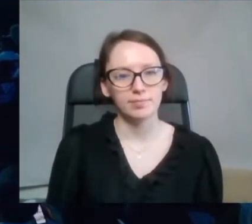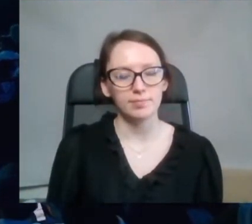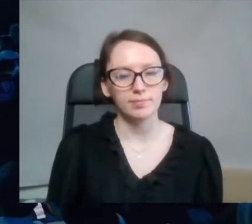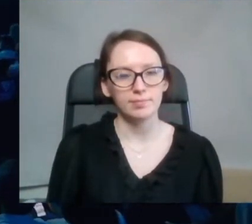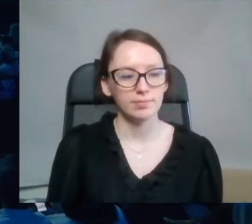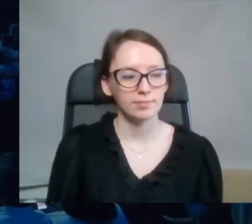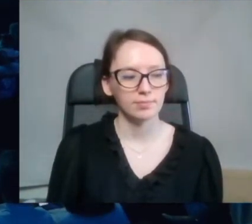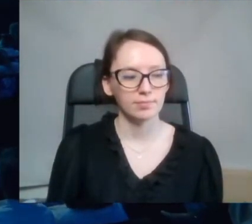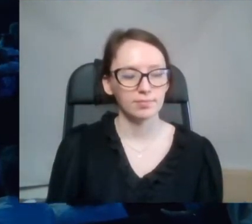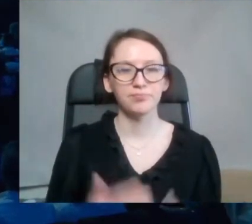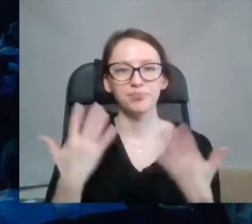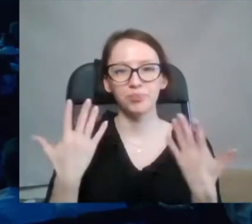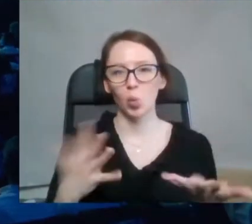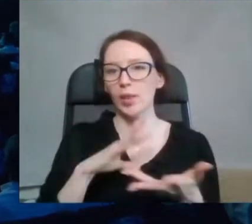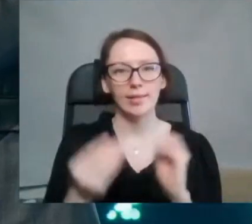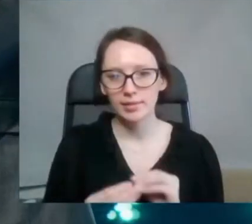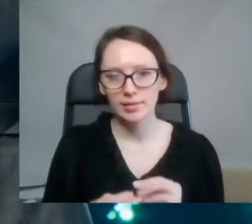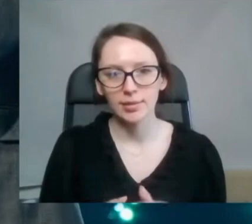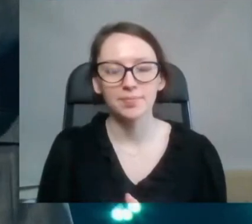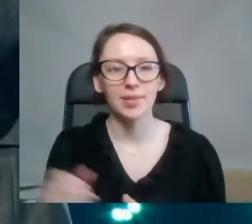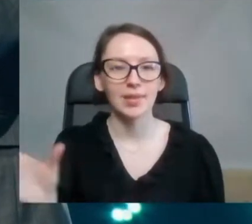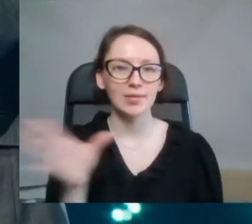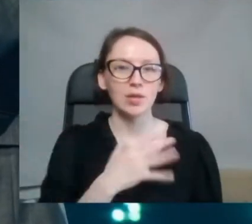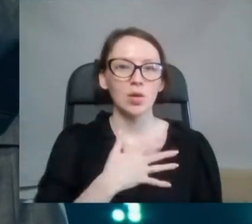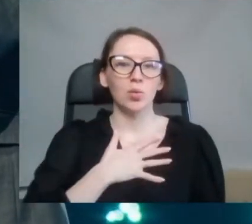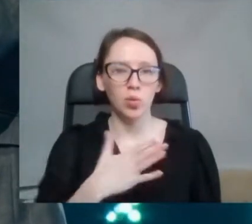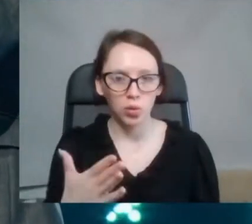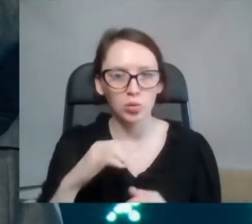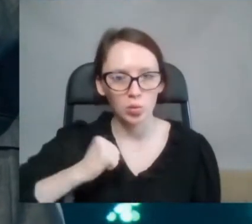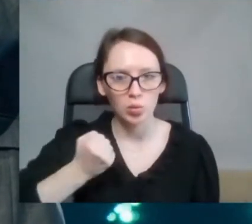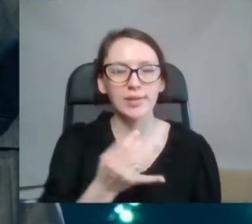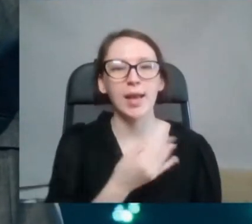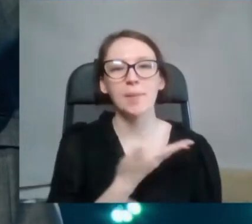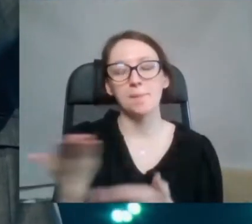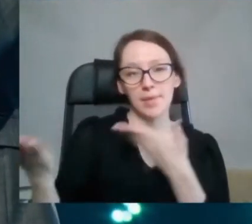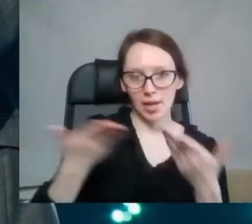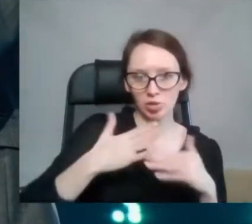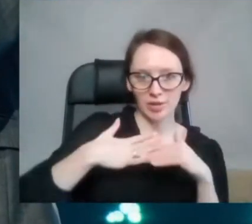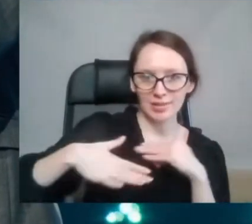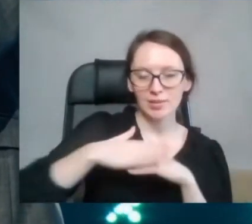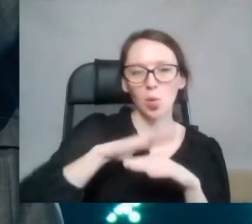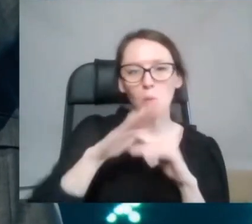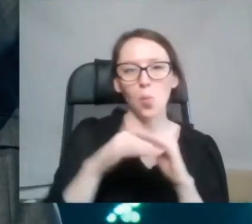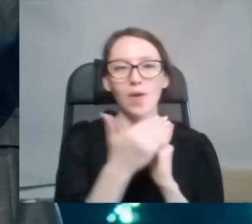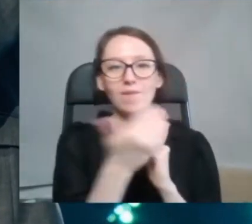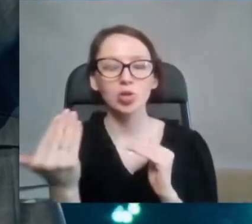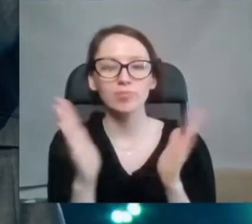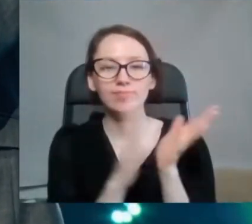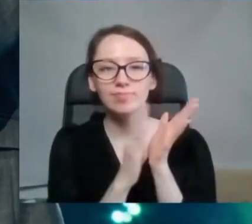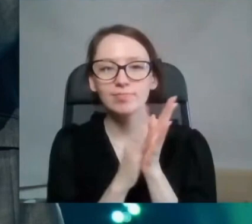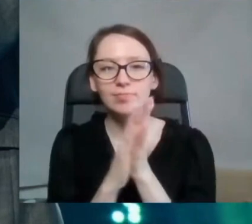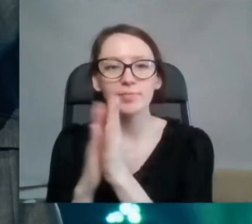Ну, наконец-то. Да, все мы выдохнули, друзья. И мы приглашаем на сцену под ваши аплодисменты Галину